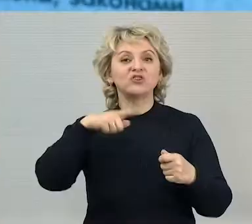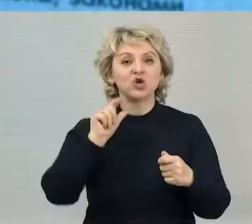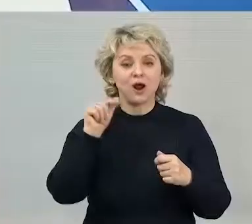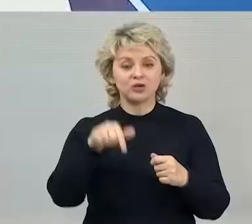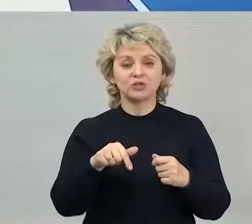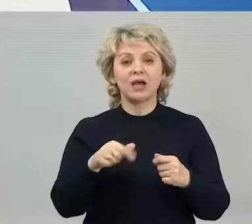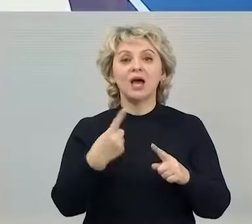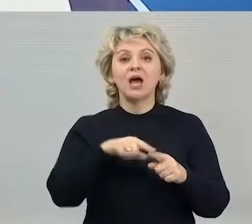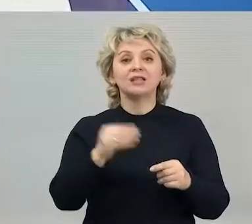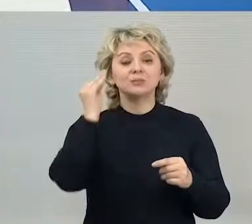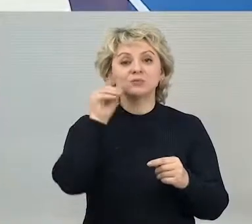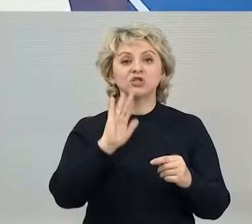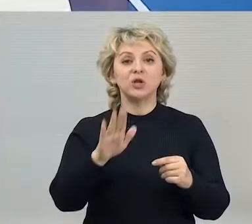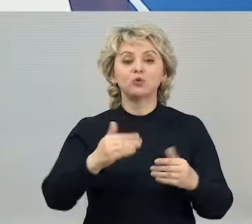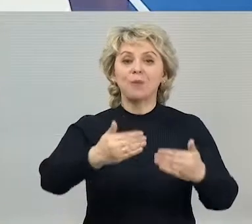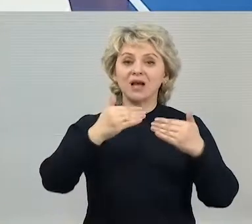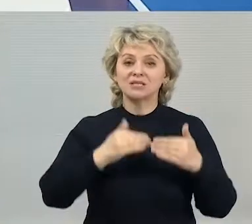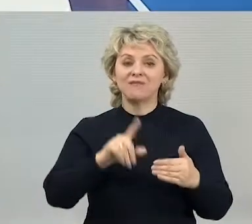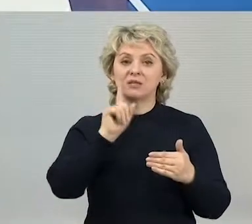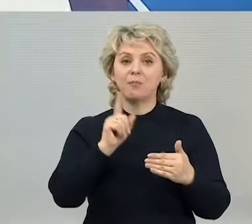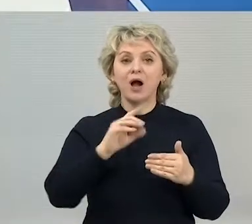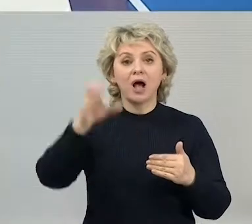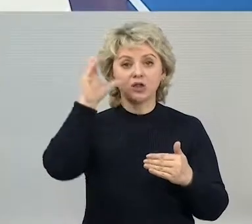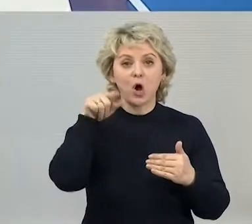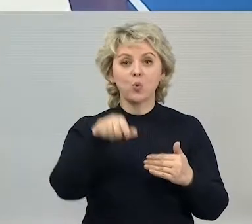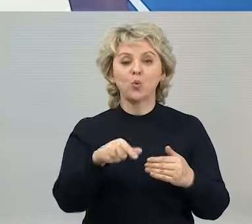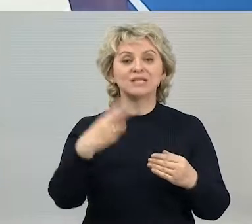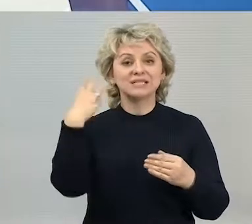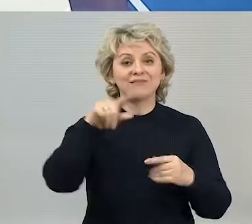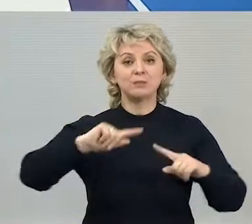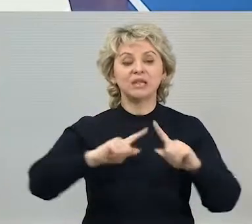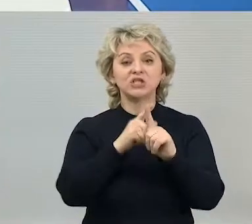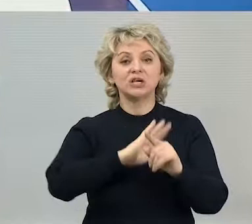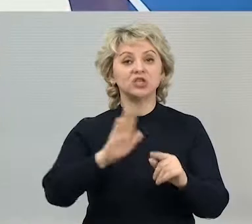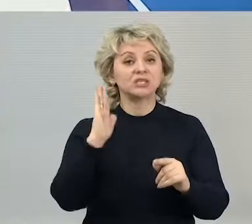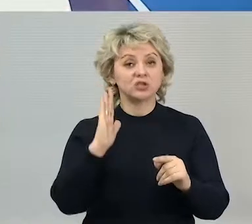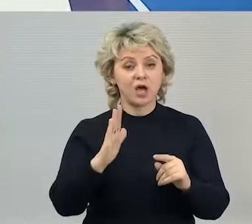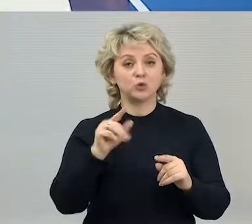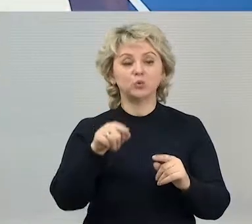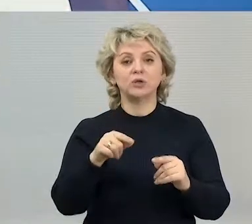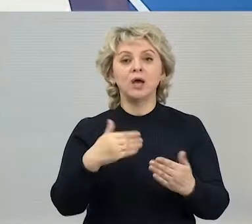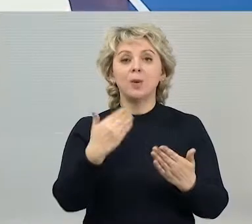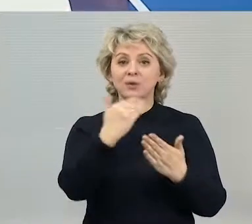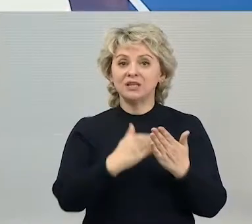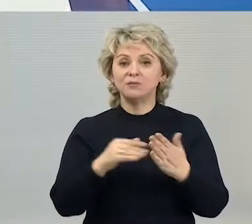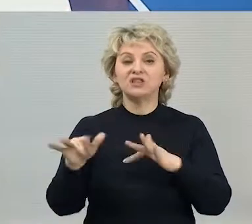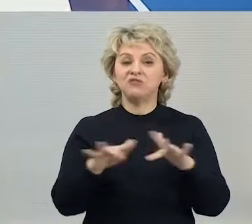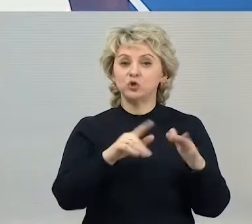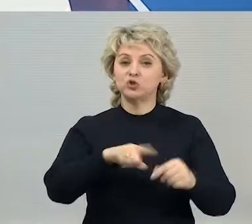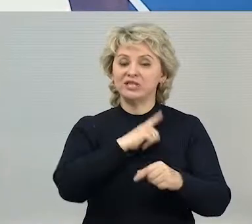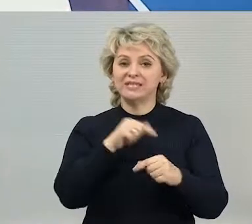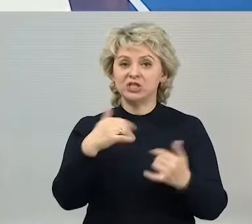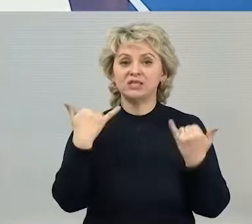вчерашнюю. Мы в этом смысле будем отставать, пока у нас наука и современная техника не станут, ну, предметом движущей